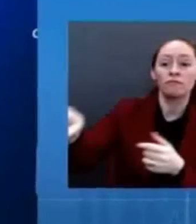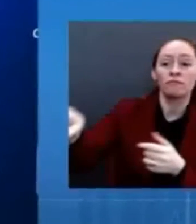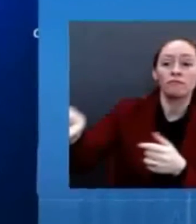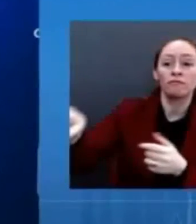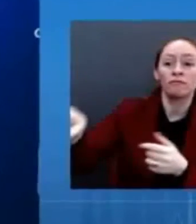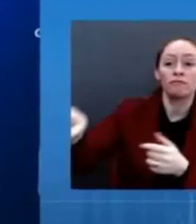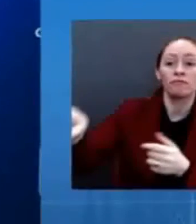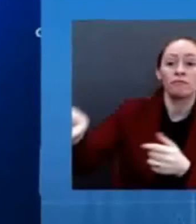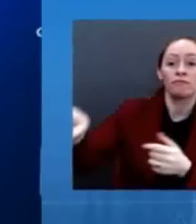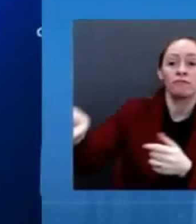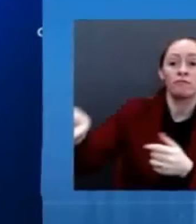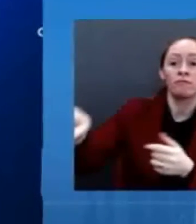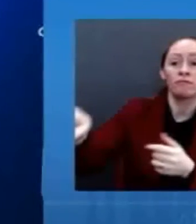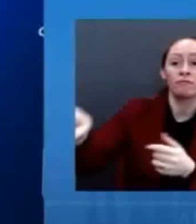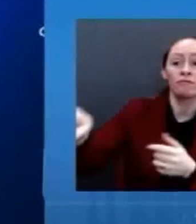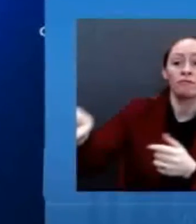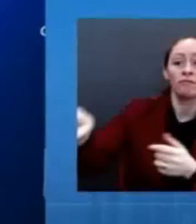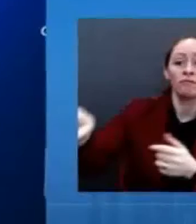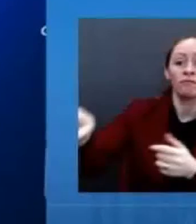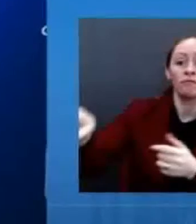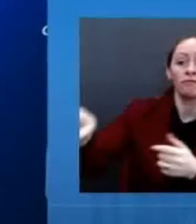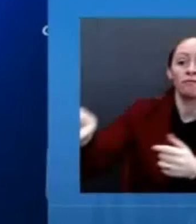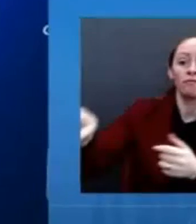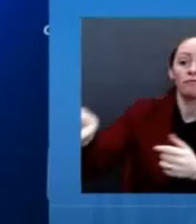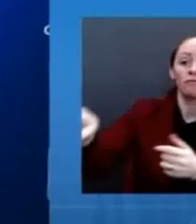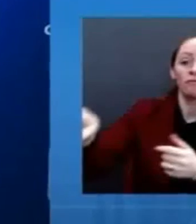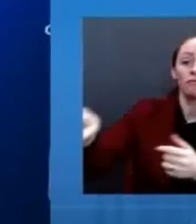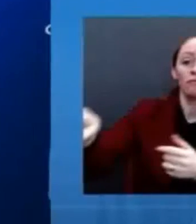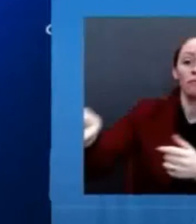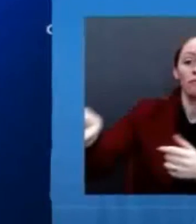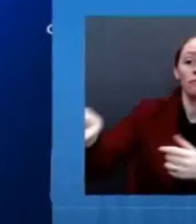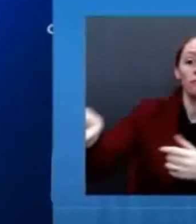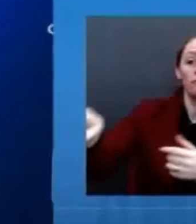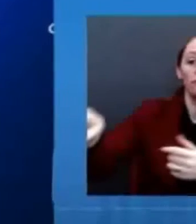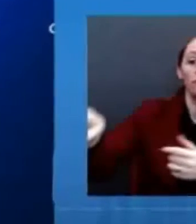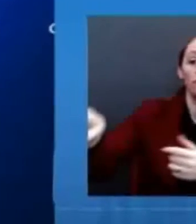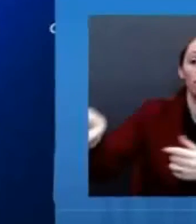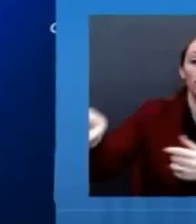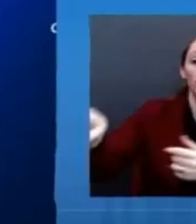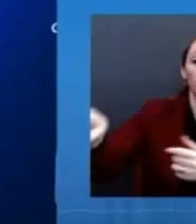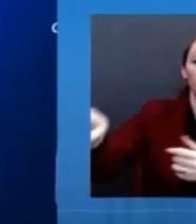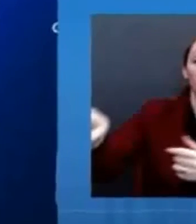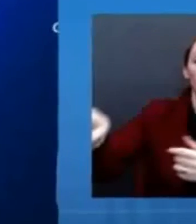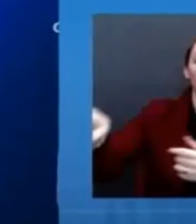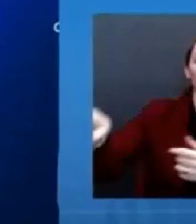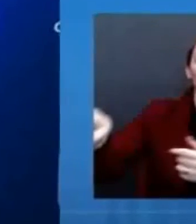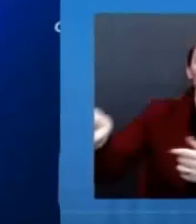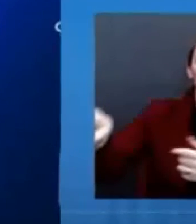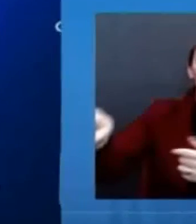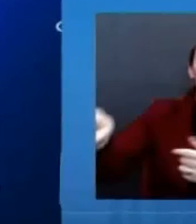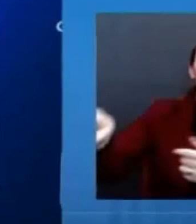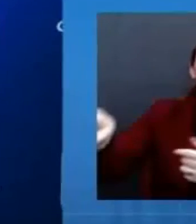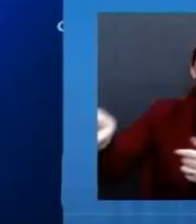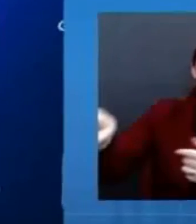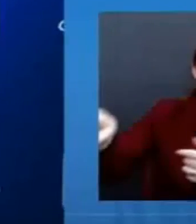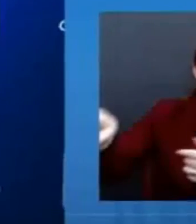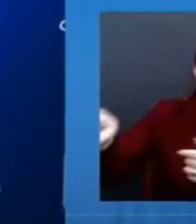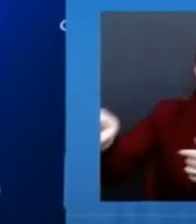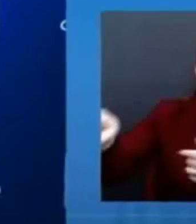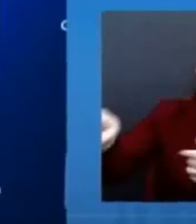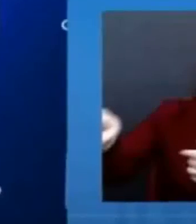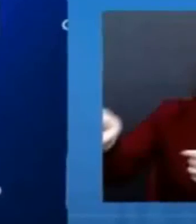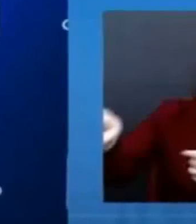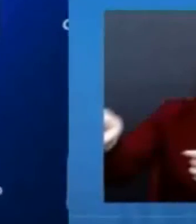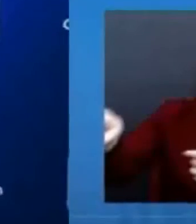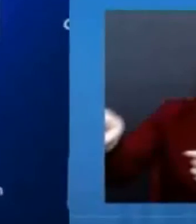확진. 7일 평균 1일 입원도 증가. 학교 개방 연방 방침 지속. 부모들이 개방 원해. 워싱턴